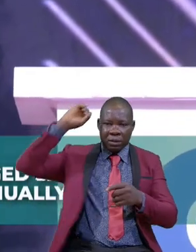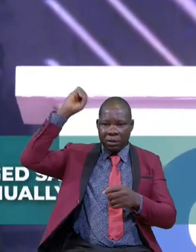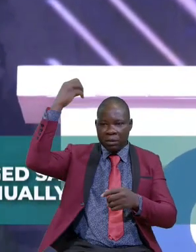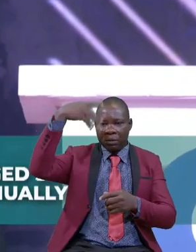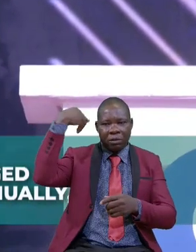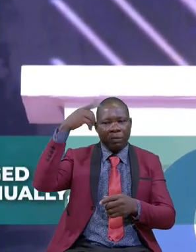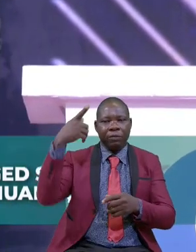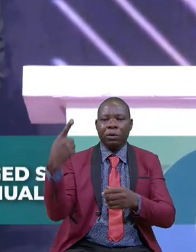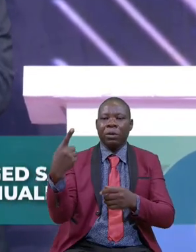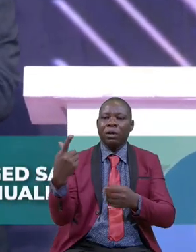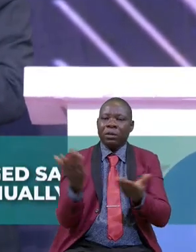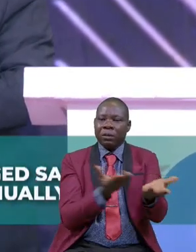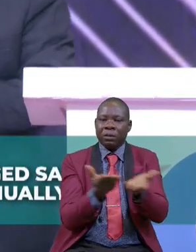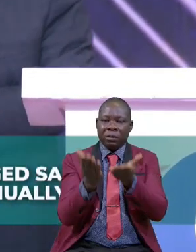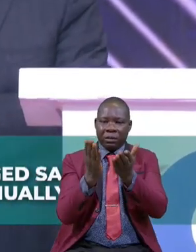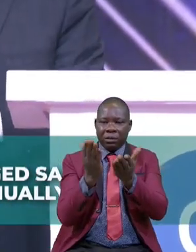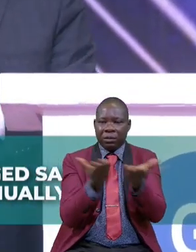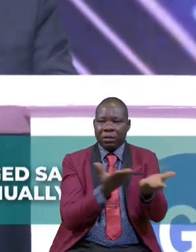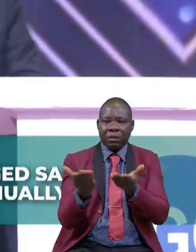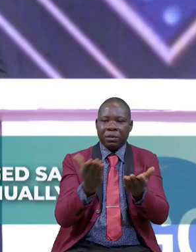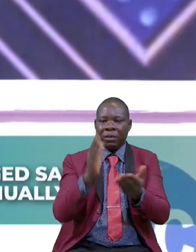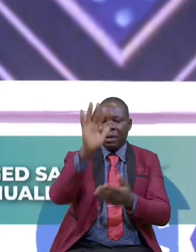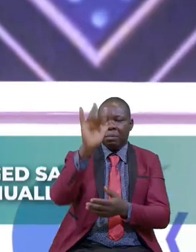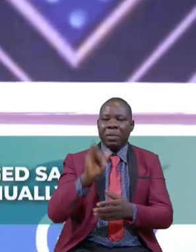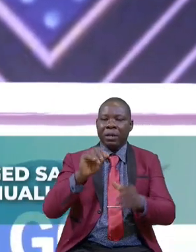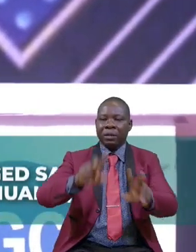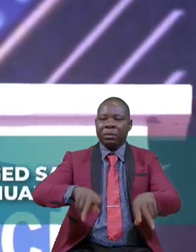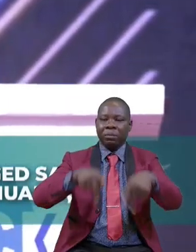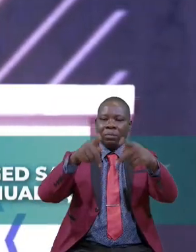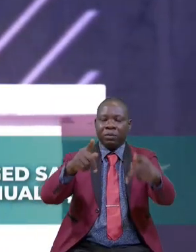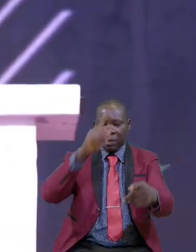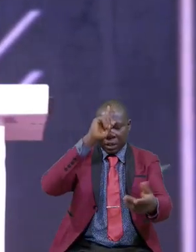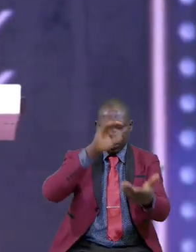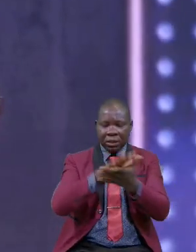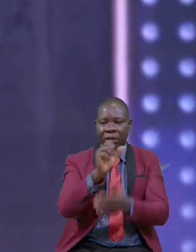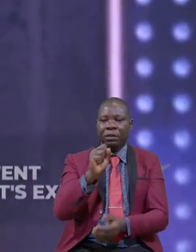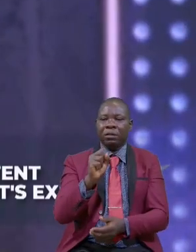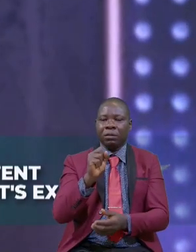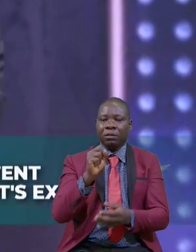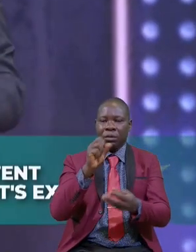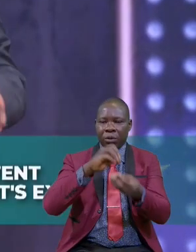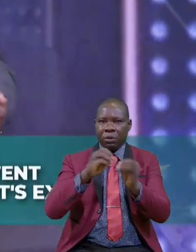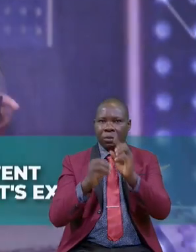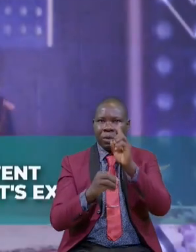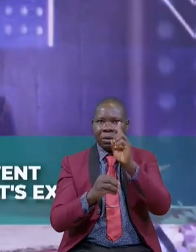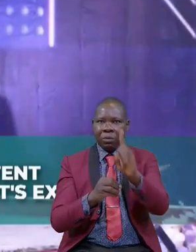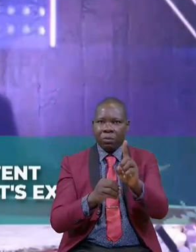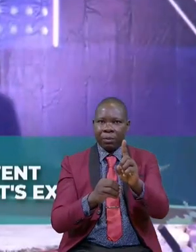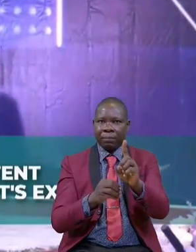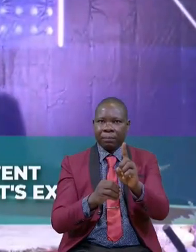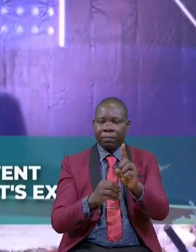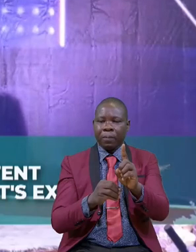le service des saints privilégiés. Revenons au premier point. Le premier point, c'est la